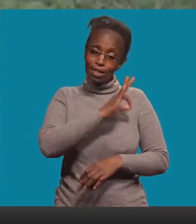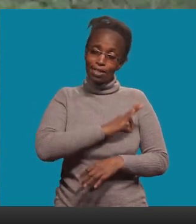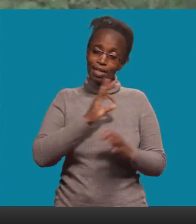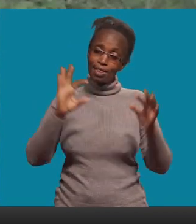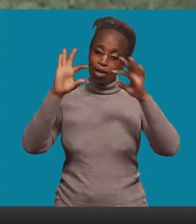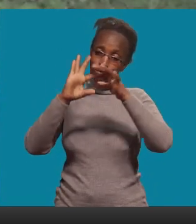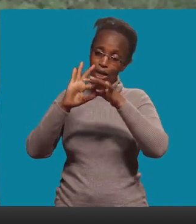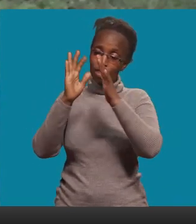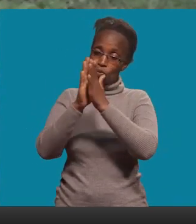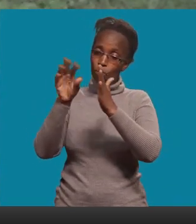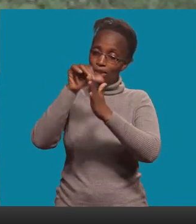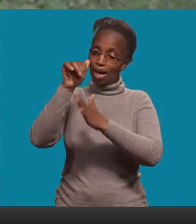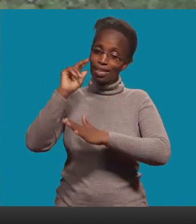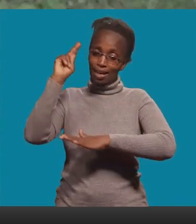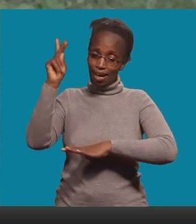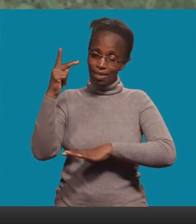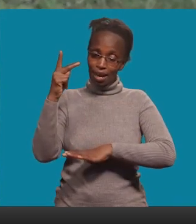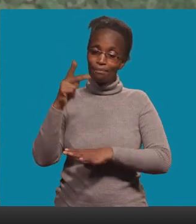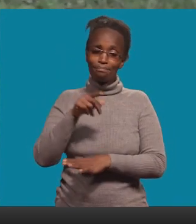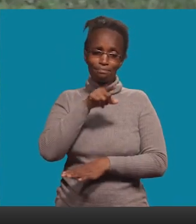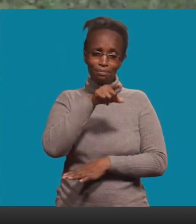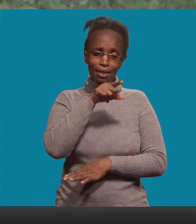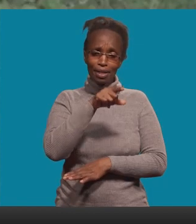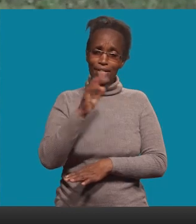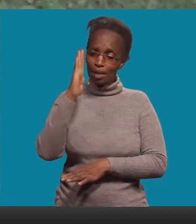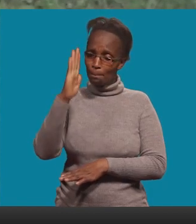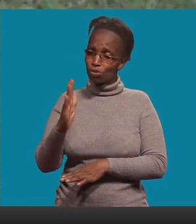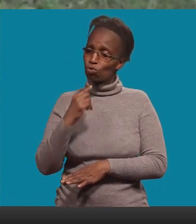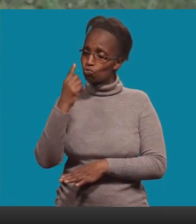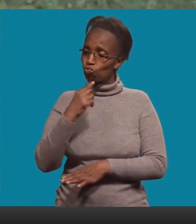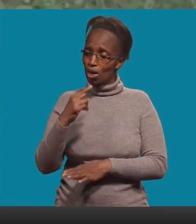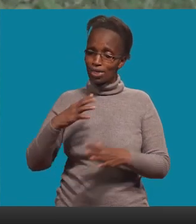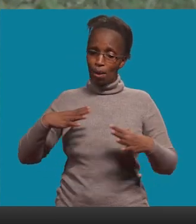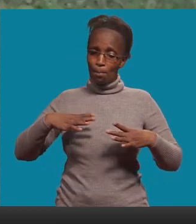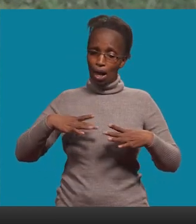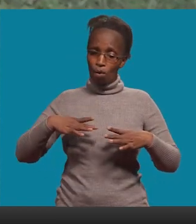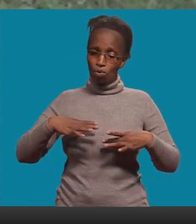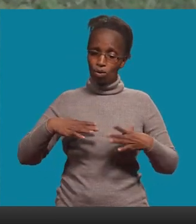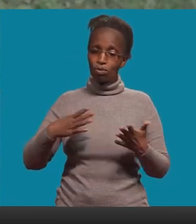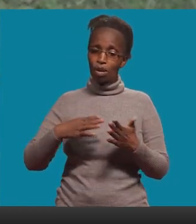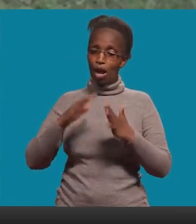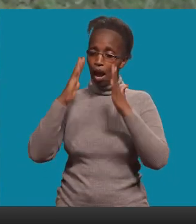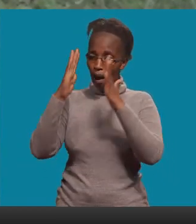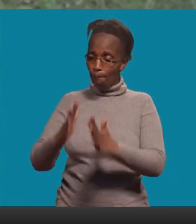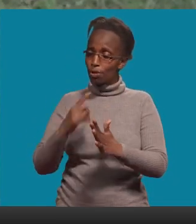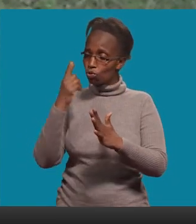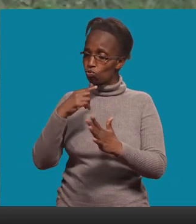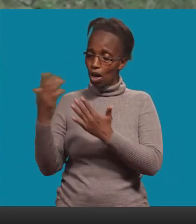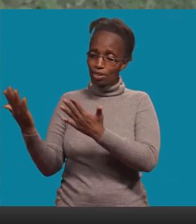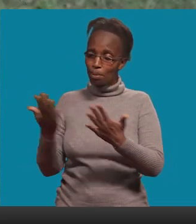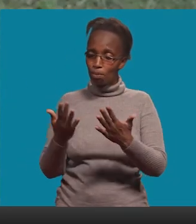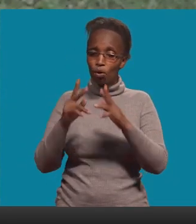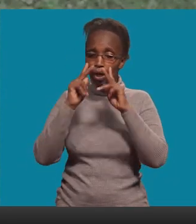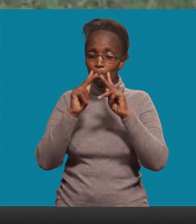amefaidika, ameungana na Wakenya wengine. Ni mtu ambaye anajifunia kuwa Mkenya. Ni mtu ambaye